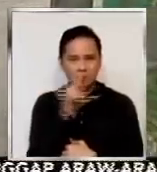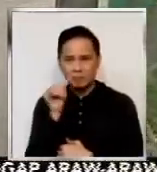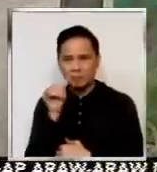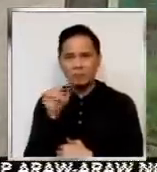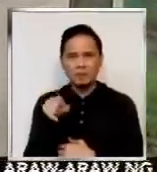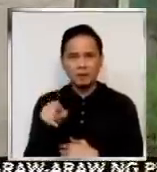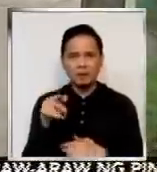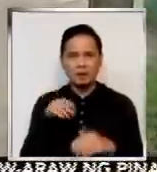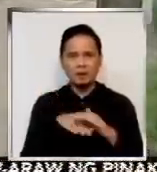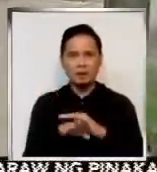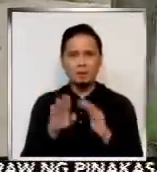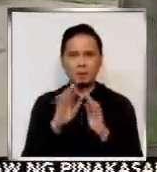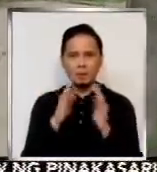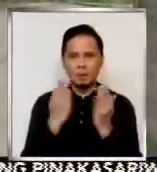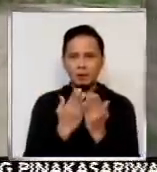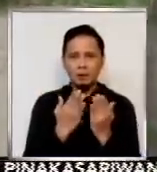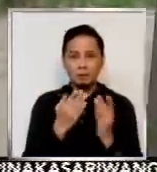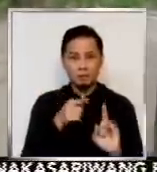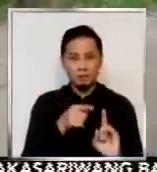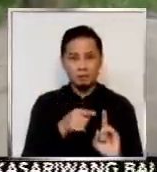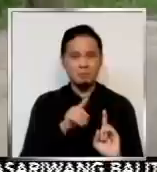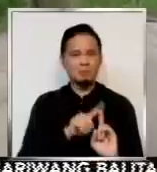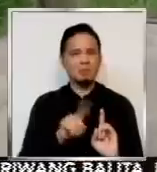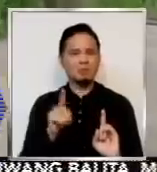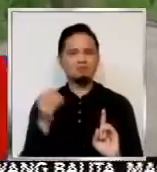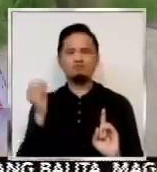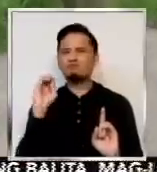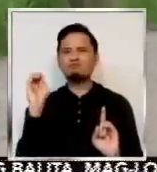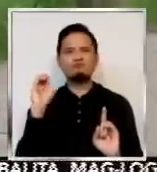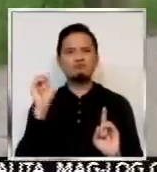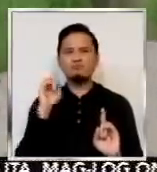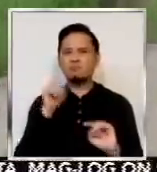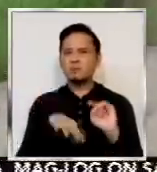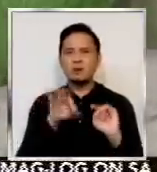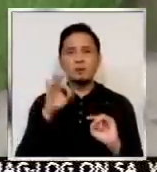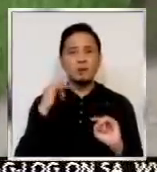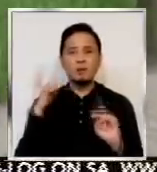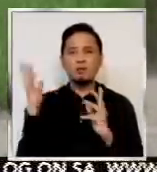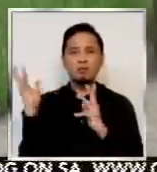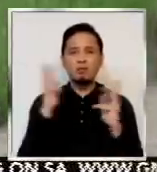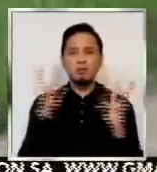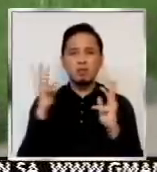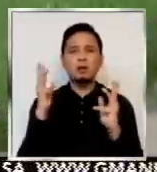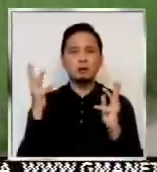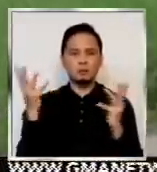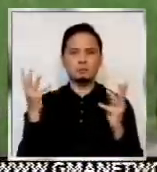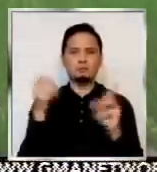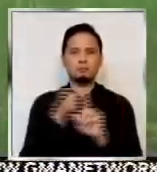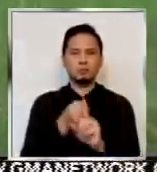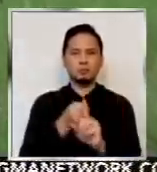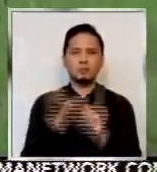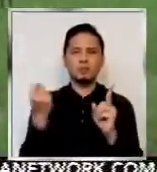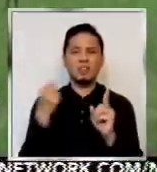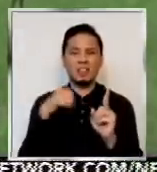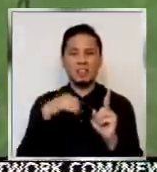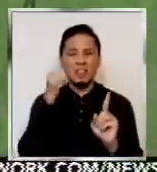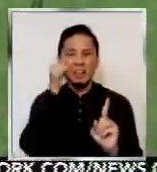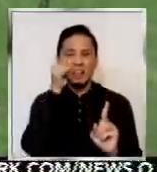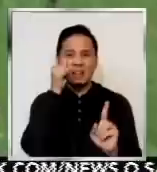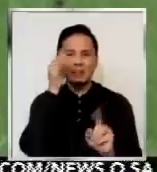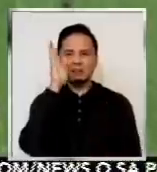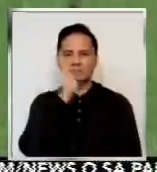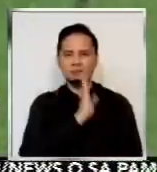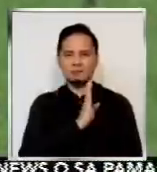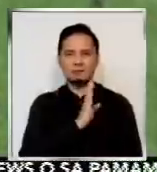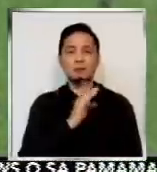mga taga-barangay, mula pa ng manalasa ang bagyong Ulysses ay hindi na raw gumagana yung nasabing mga camera. Kaya naman yung mga pumasok na tao